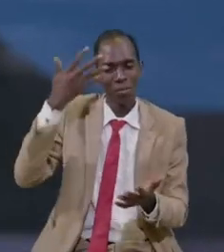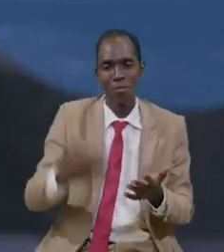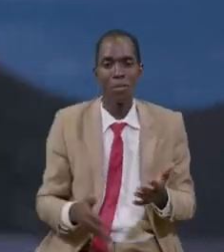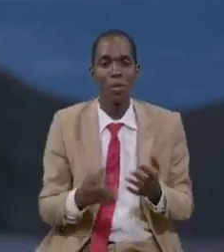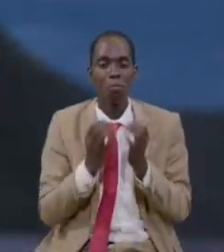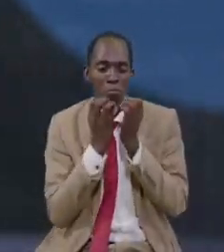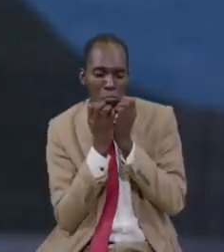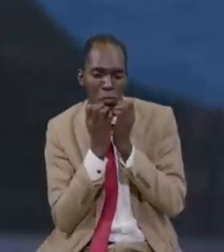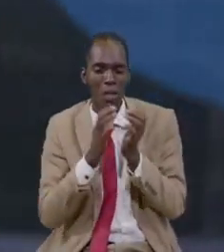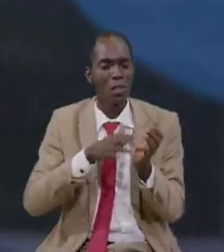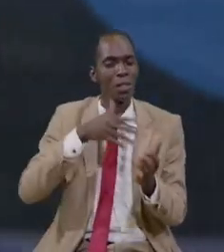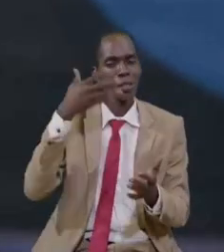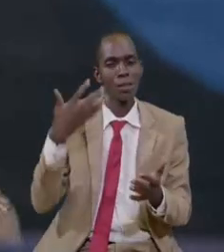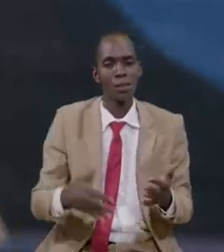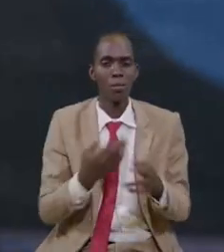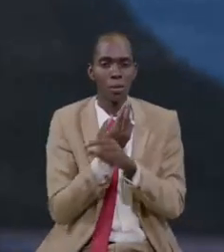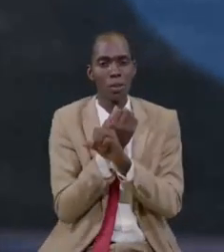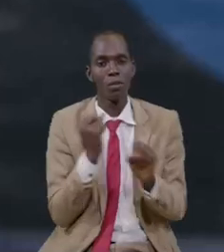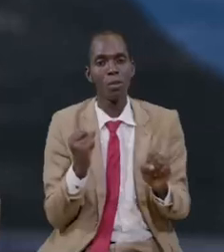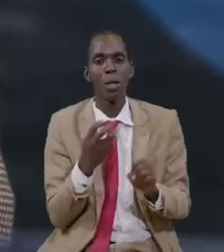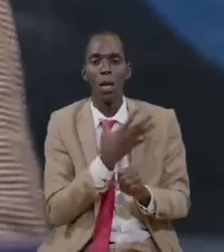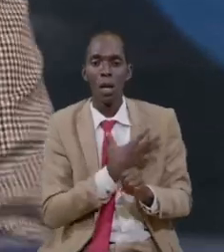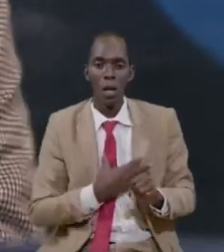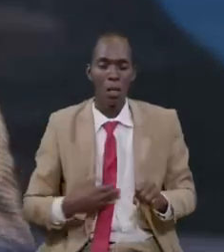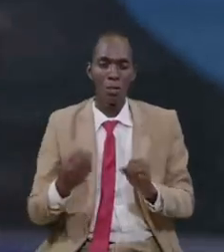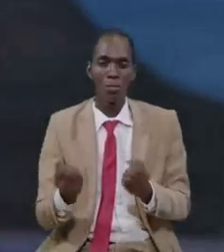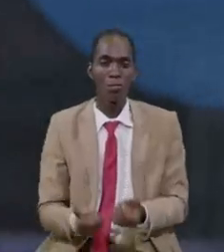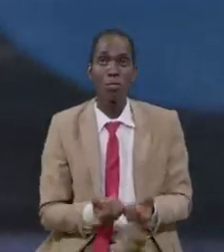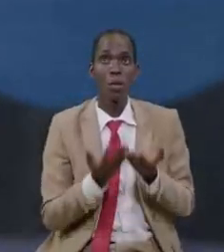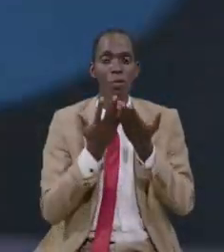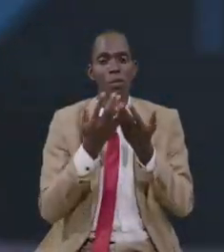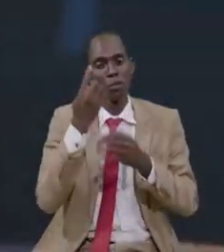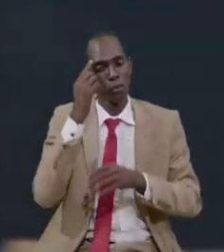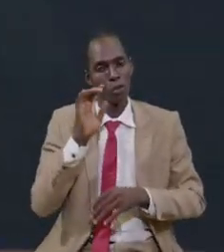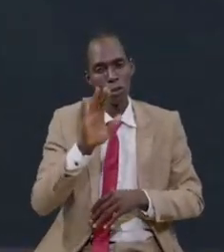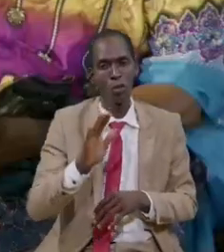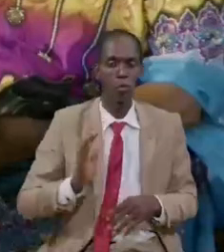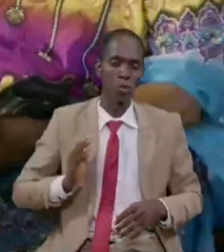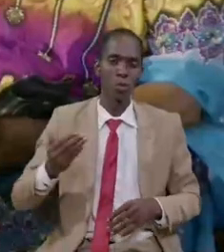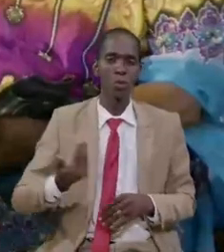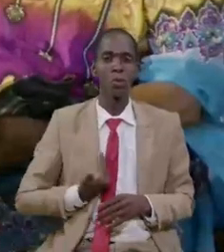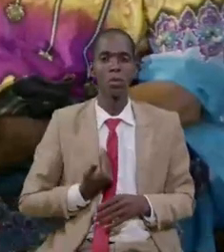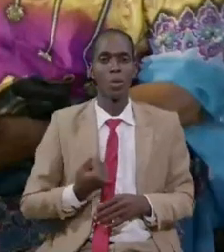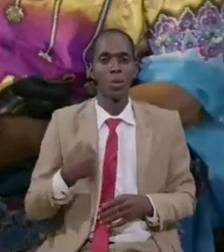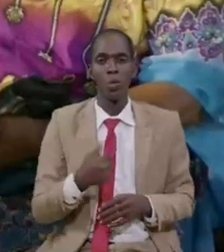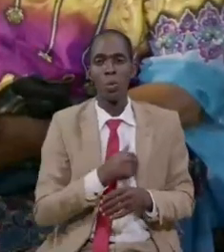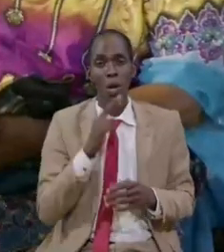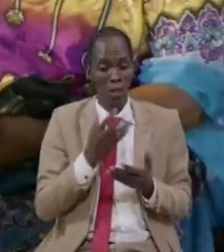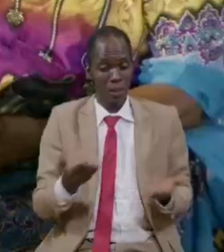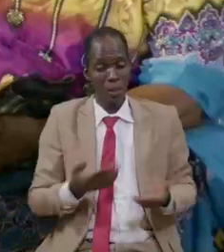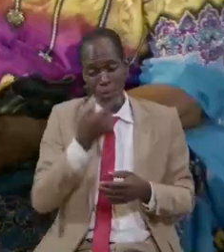précieuse, la rédemption précieuse et inestimable pour la rançon de ton âme. Nous sommes là à cause de toi.